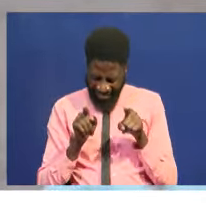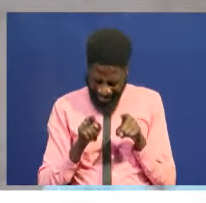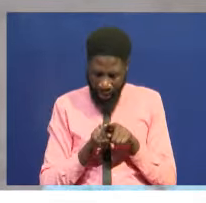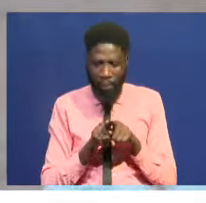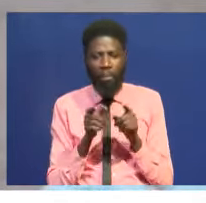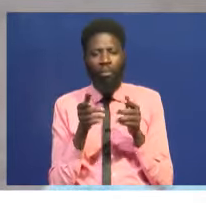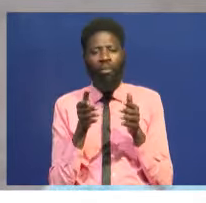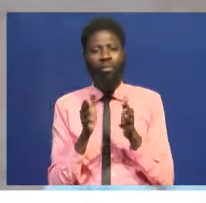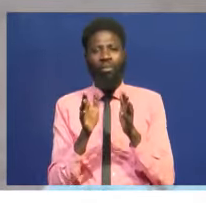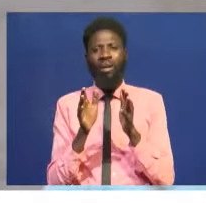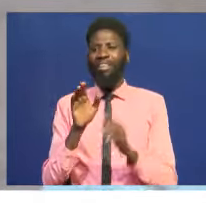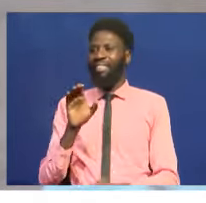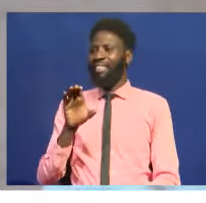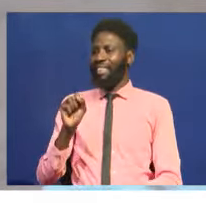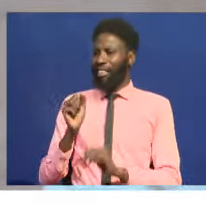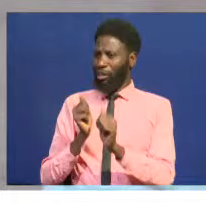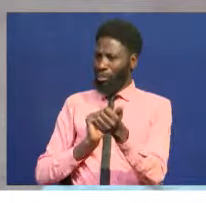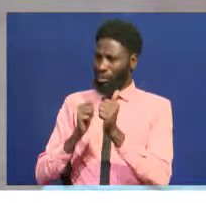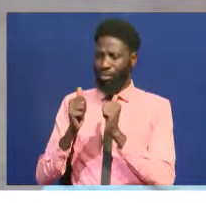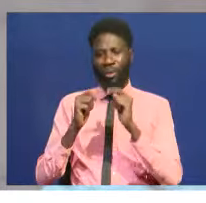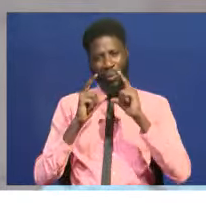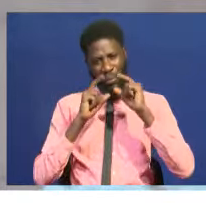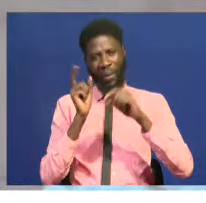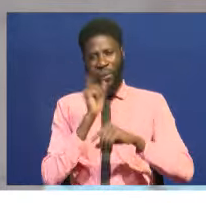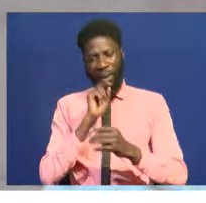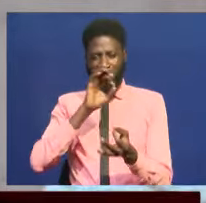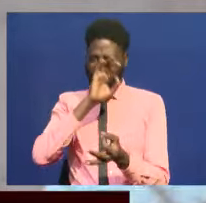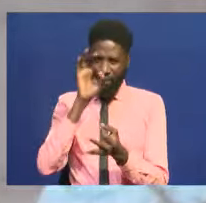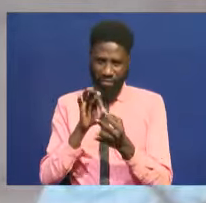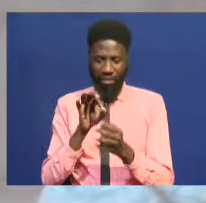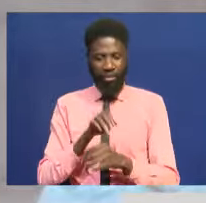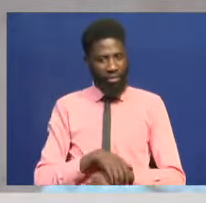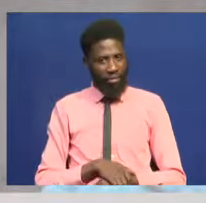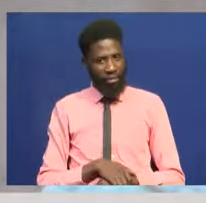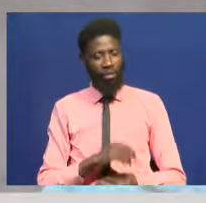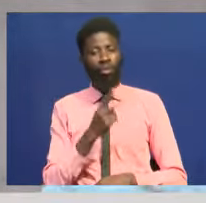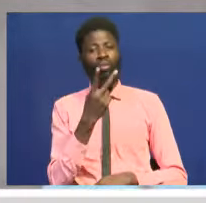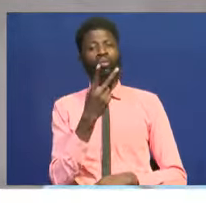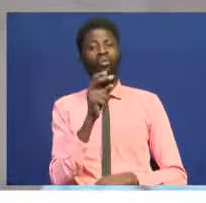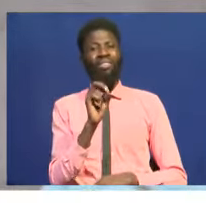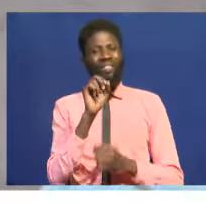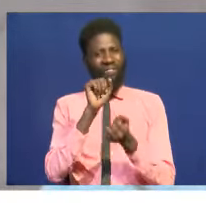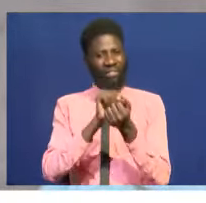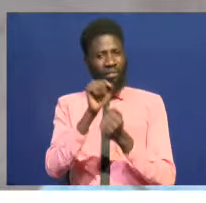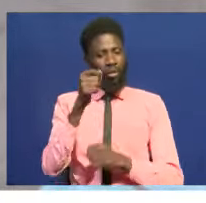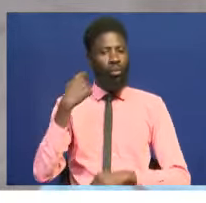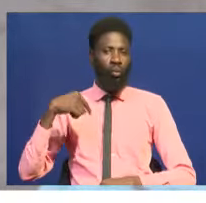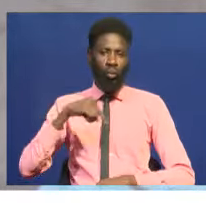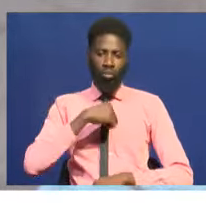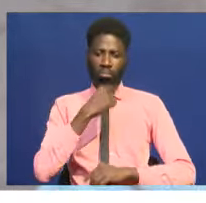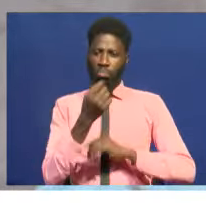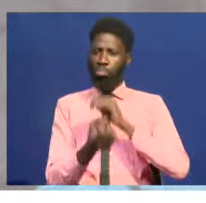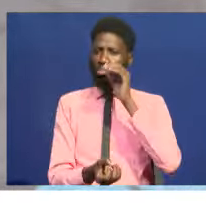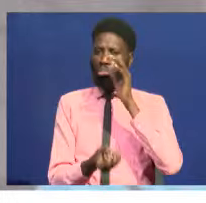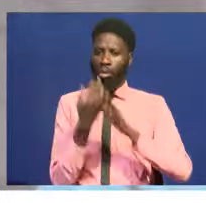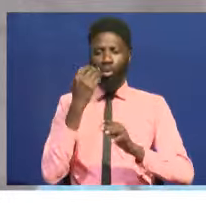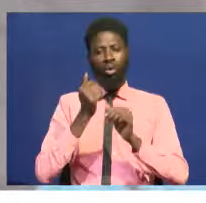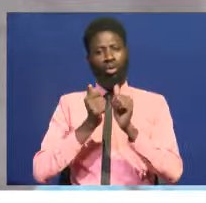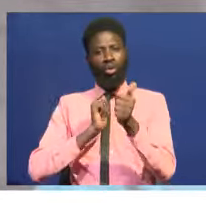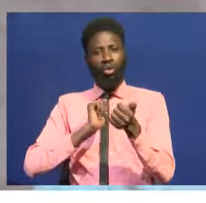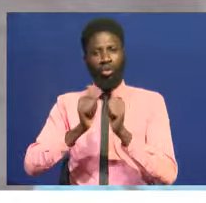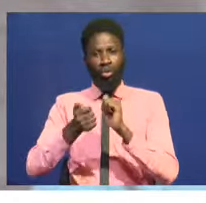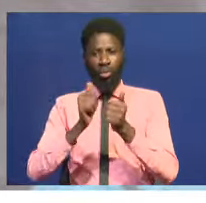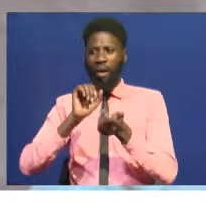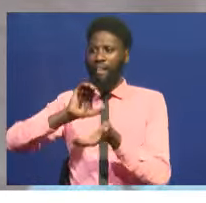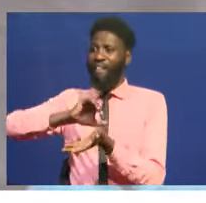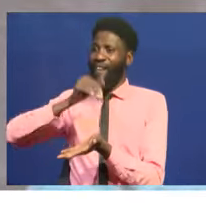tulianzisha fund ya sports fund pale 2015 nafikiri. Na tulianzisha